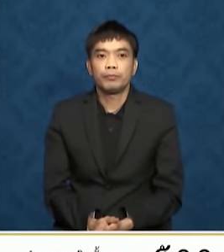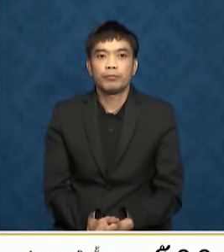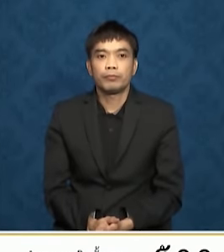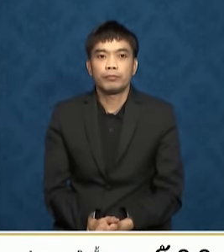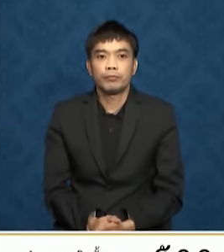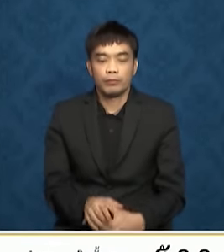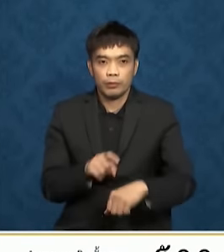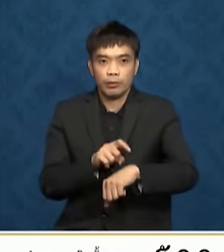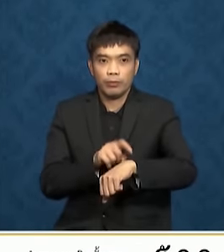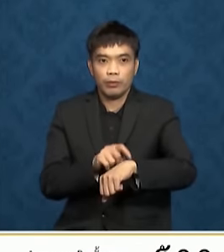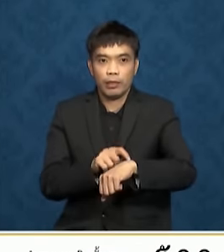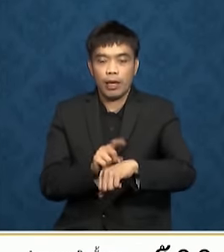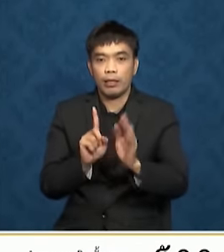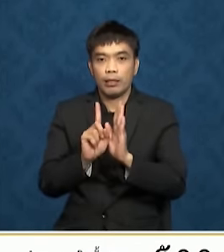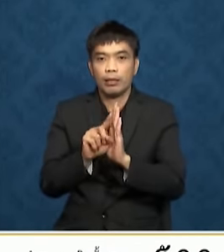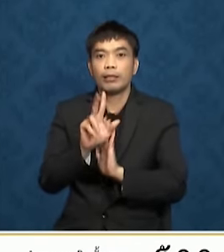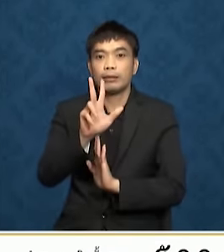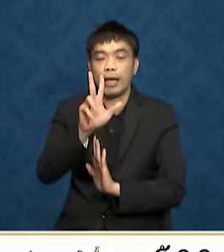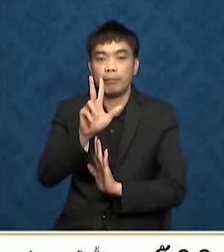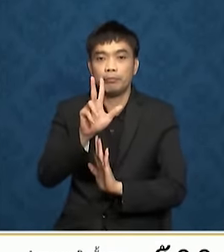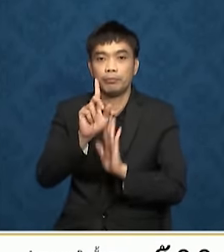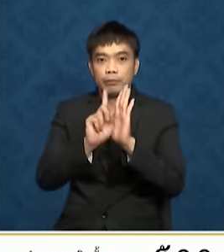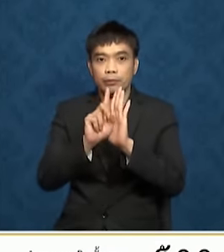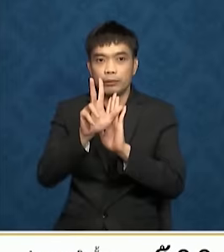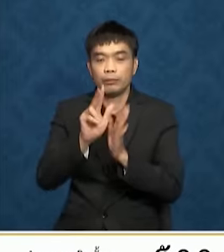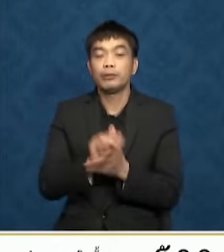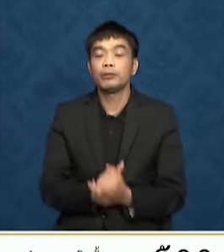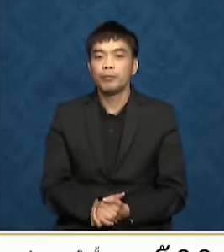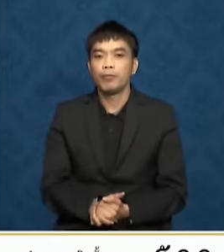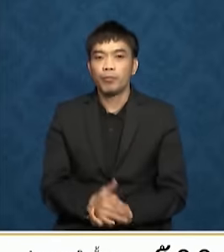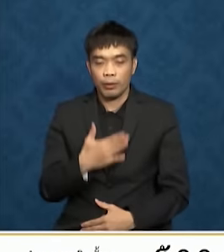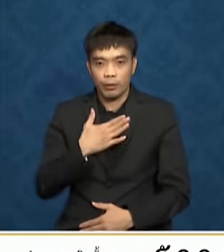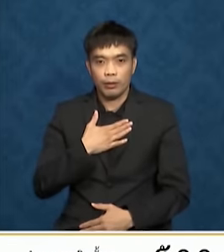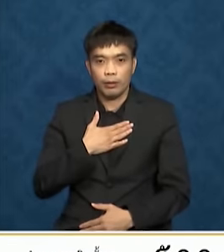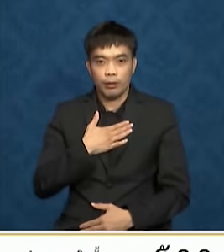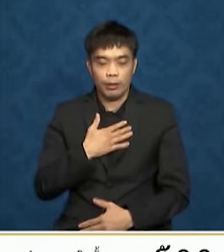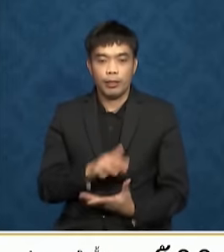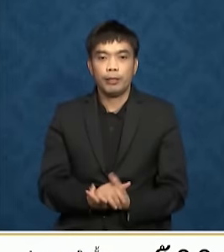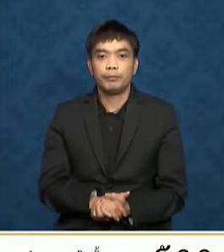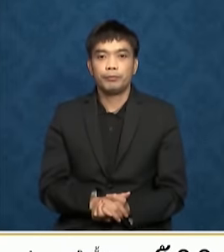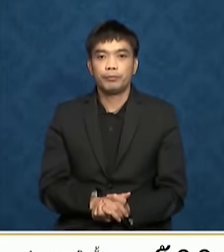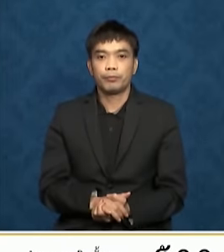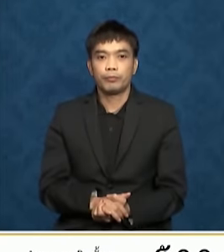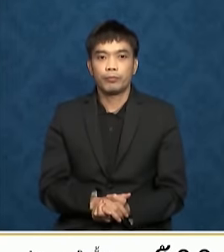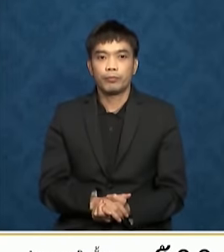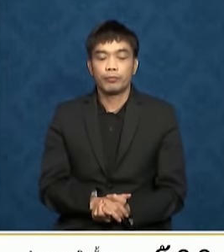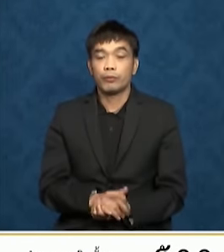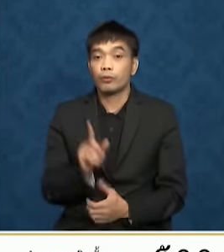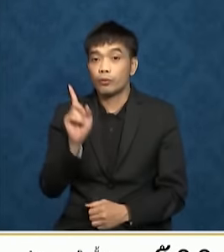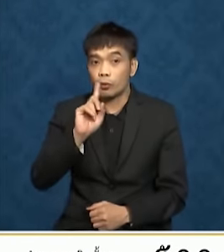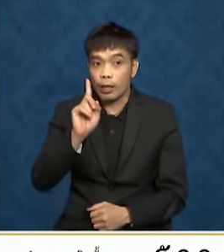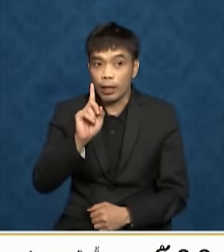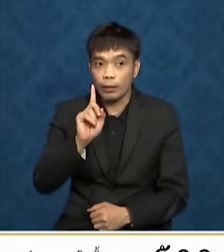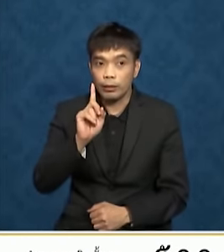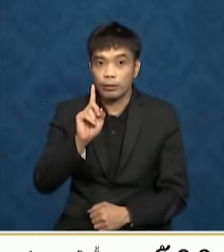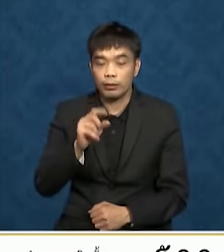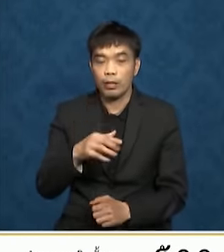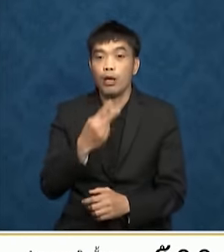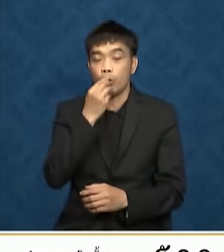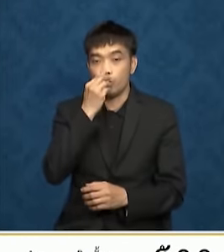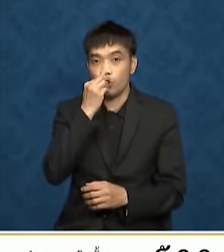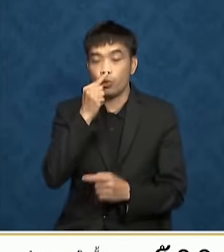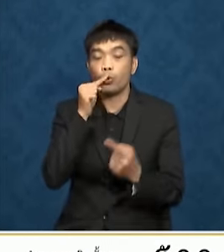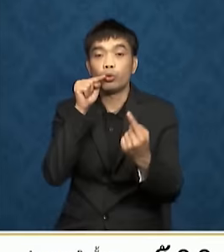เวลาเหลืออีก 3นาทีโอเคจะเอาให้เร็วขึ้นนะครับท่านประธานเรื่องเกี่ยวกับการขยายนะครับเรื่องเกี่ยวกับการสะท้อนความ